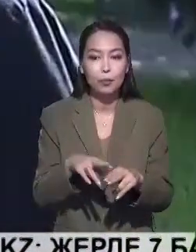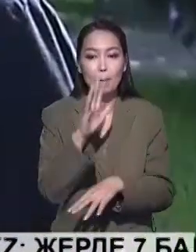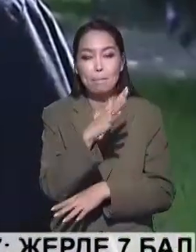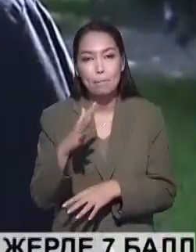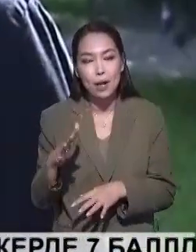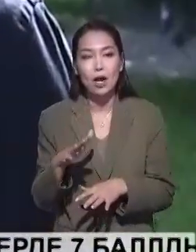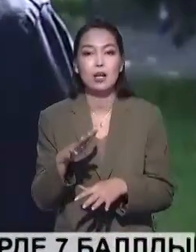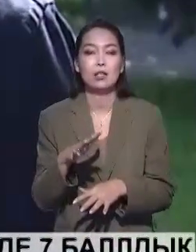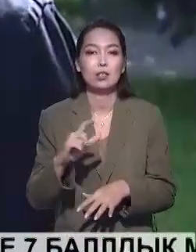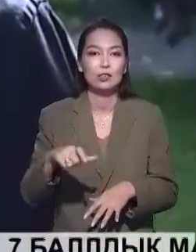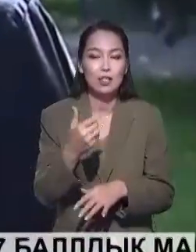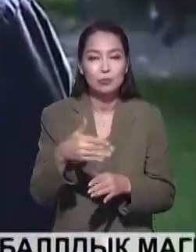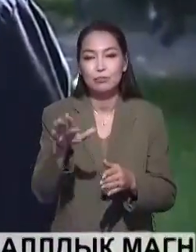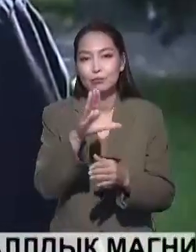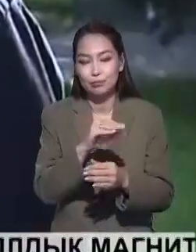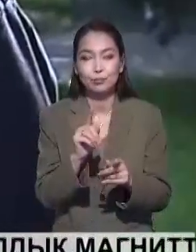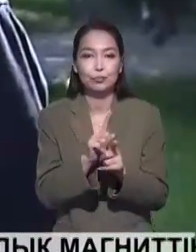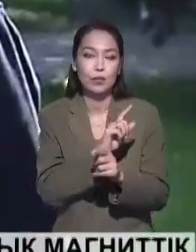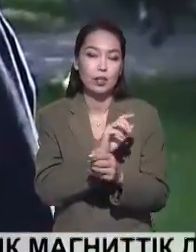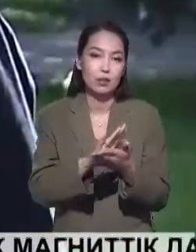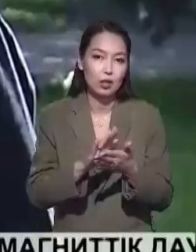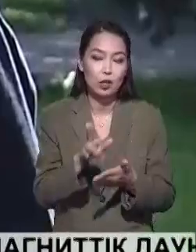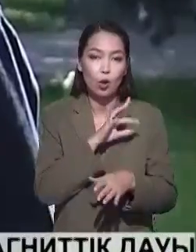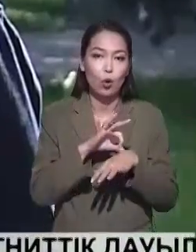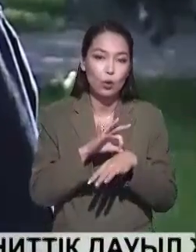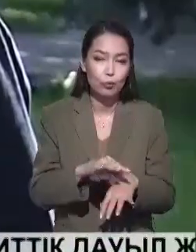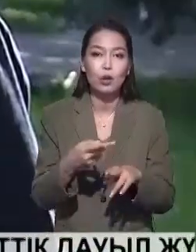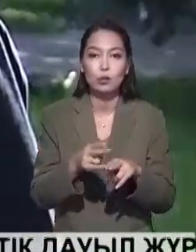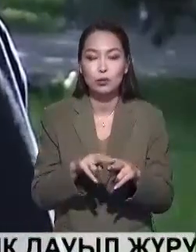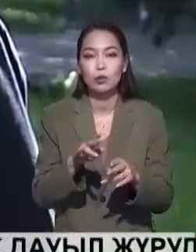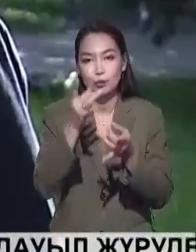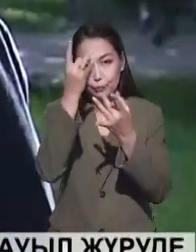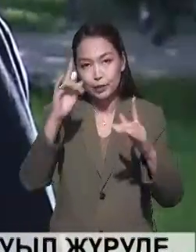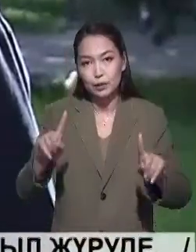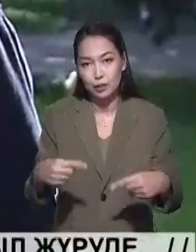скверлерде тазалық жұмыстарын жүргізіп, қала тұрғындары арасында экологиялық мәдениетті қалыптастырамыз.